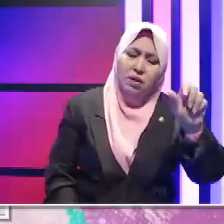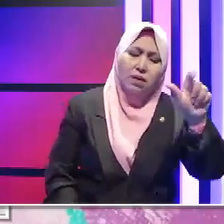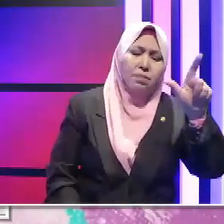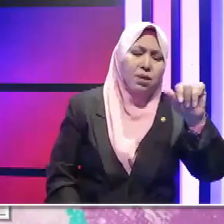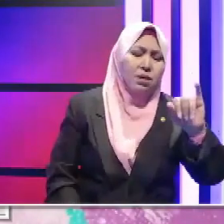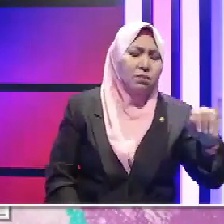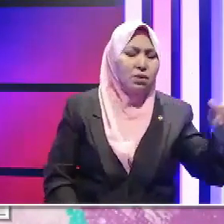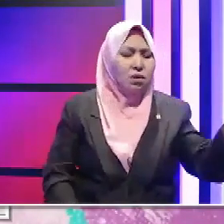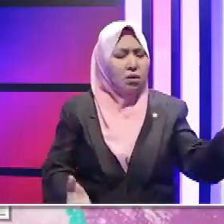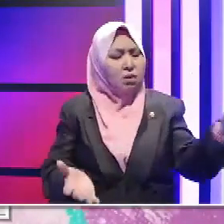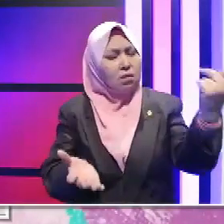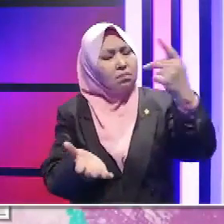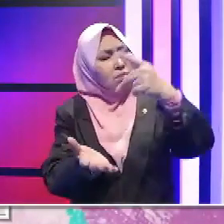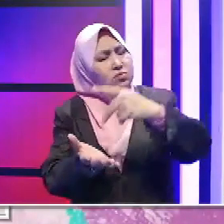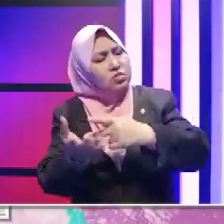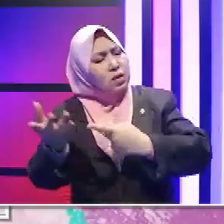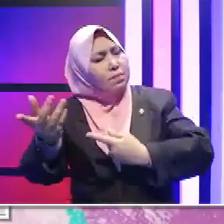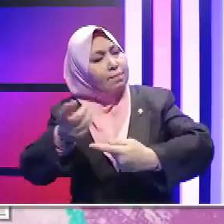ilaihim